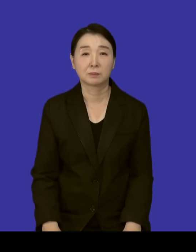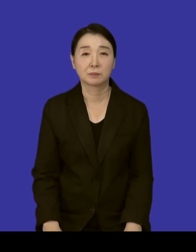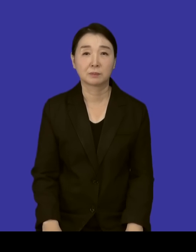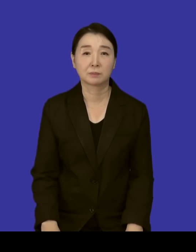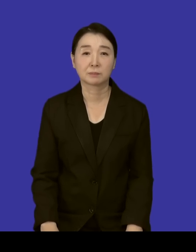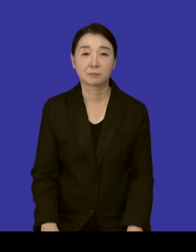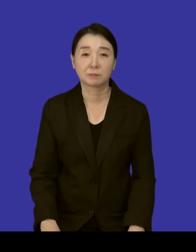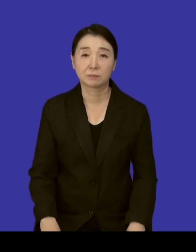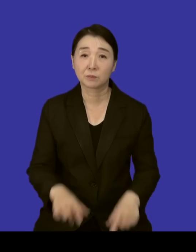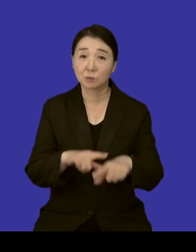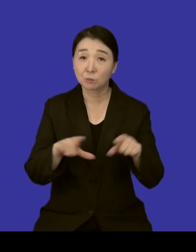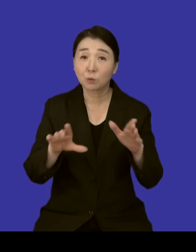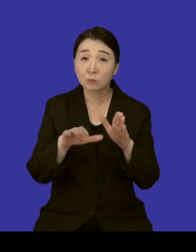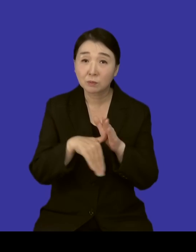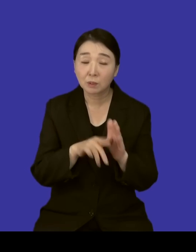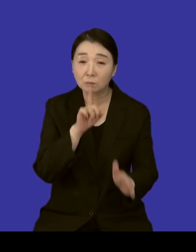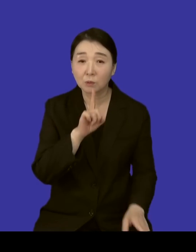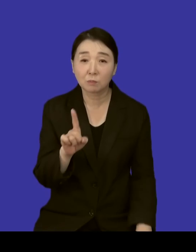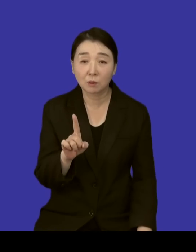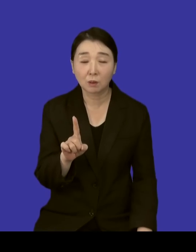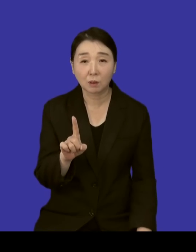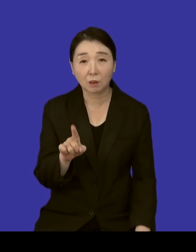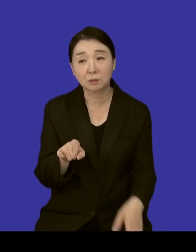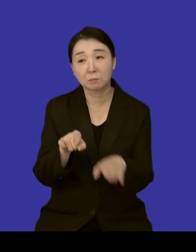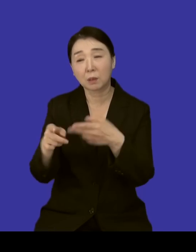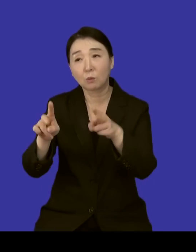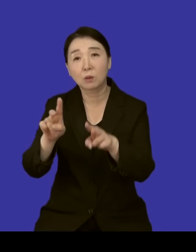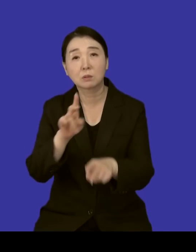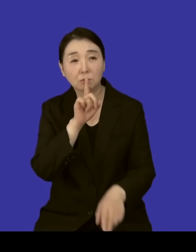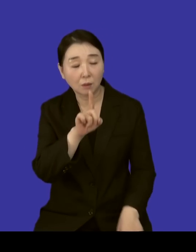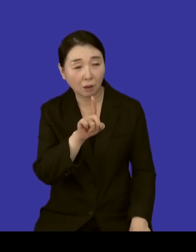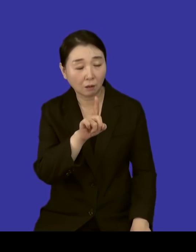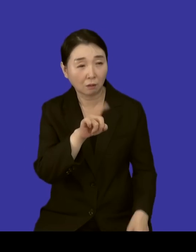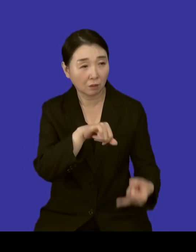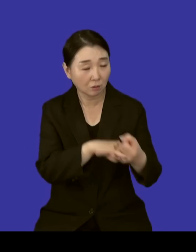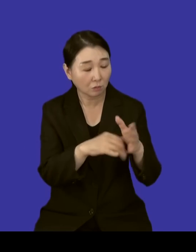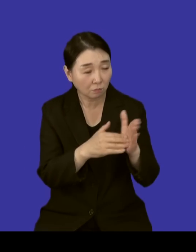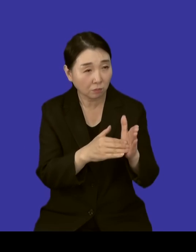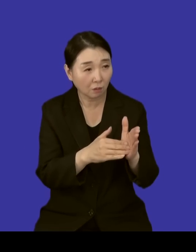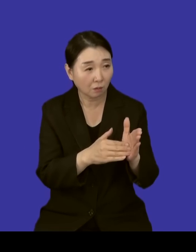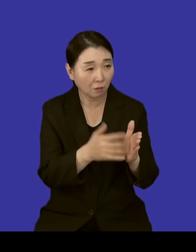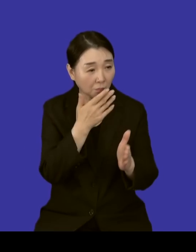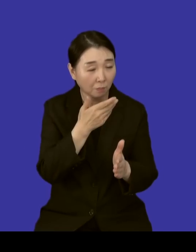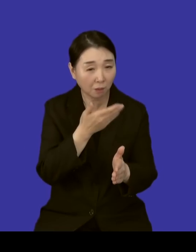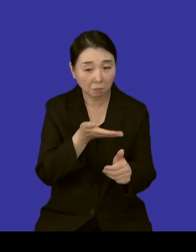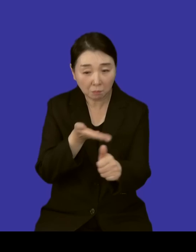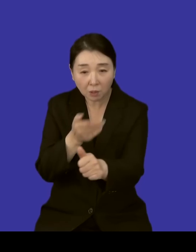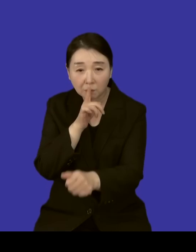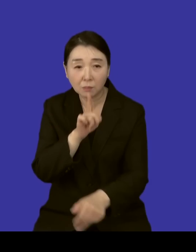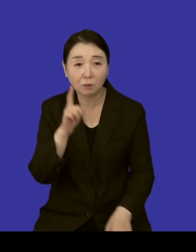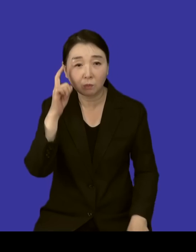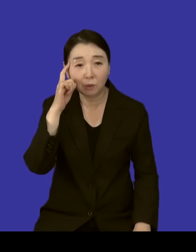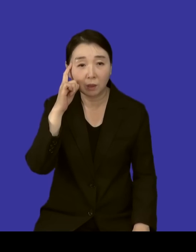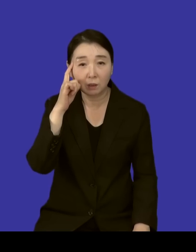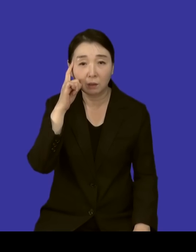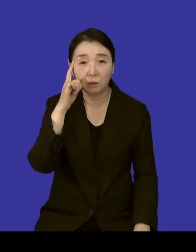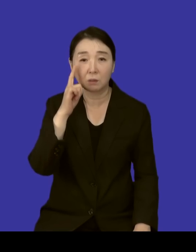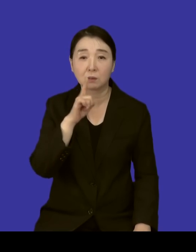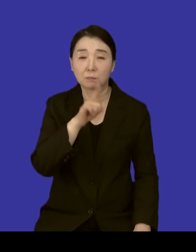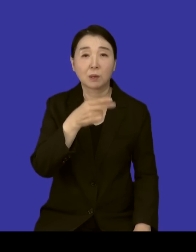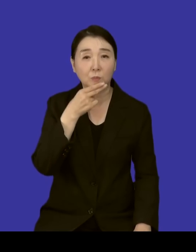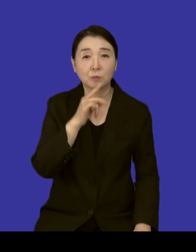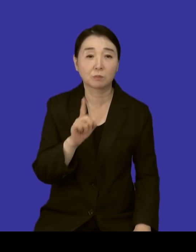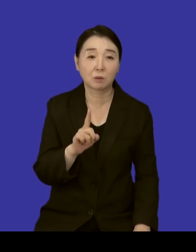그러면은 평소 같으면은 아니 외식한다고 그래 놓고는 왜 밥 먹이라고 그러면 아 제가 그딴 얘기 안 해요.